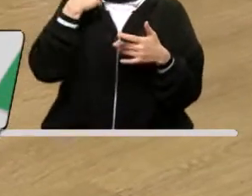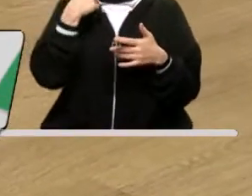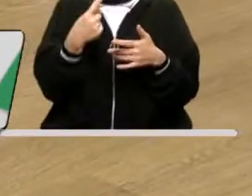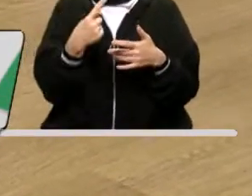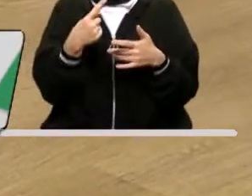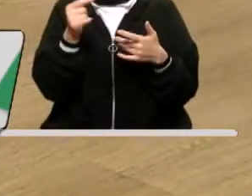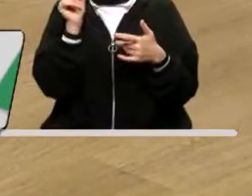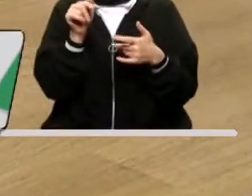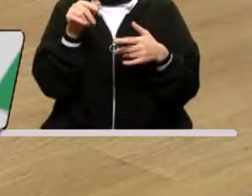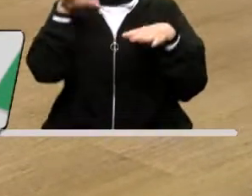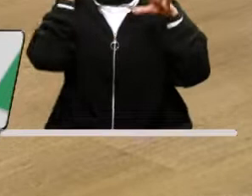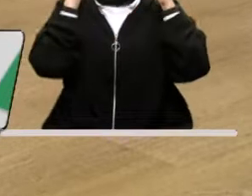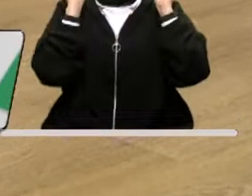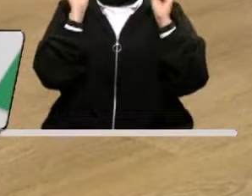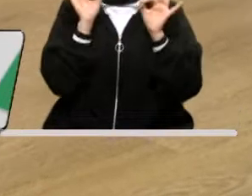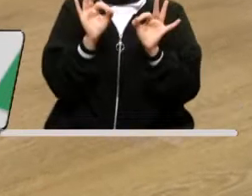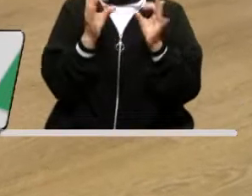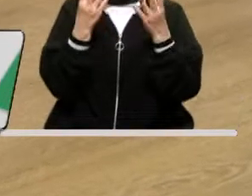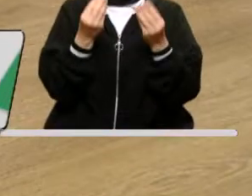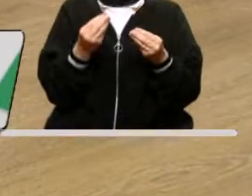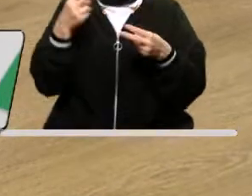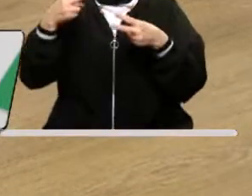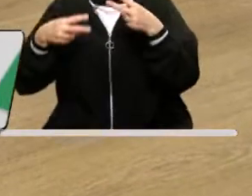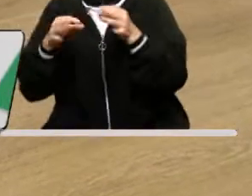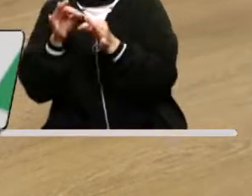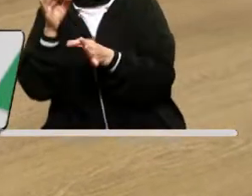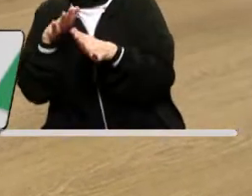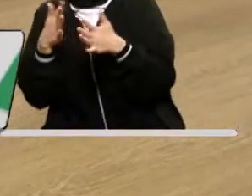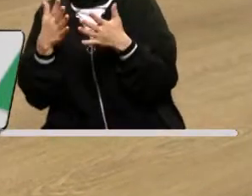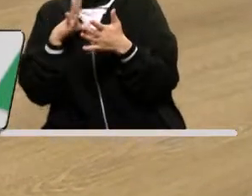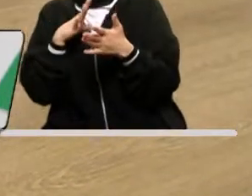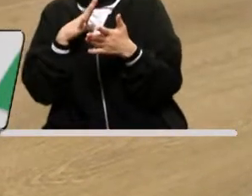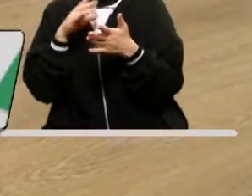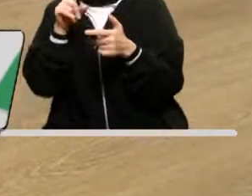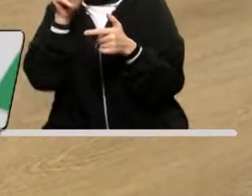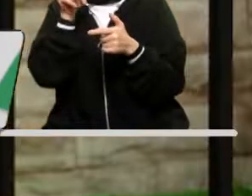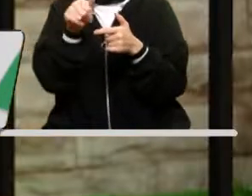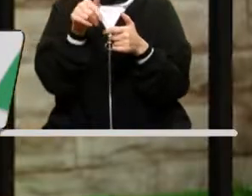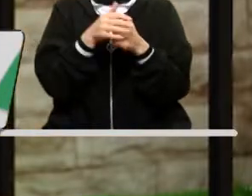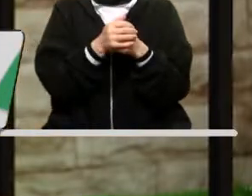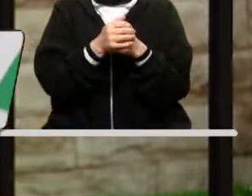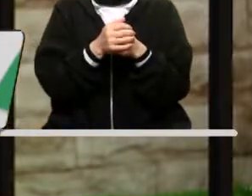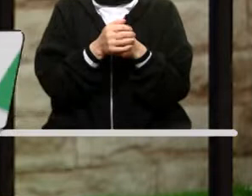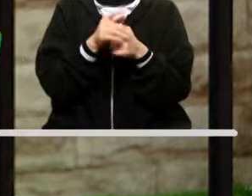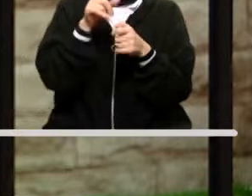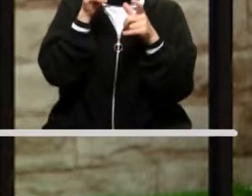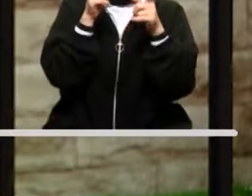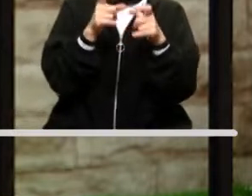Onun öğrenme stili öyledir. Bazılarında, hatta ben buna çok rastladım. Bir gün bir